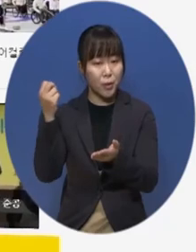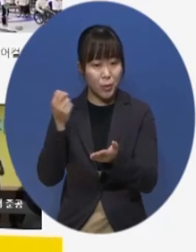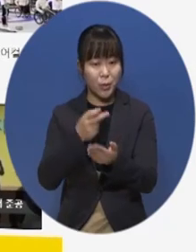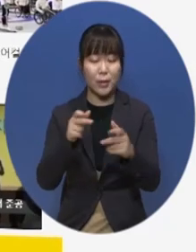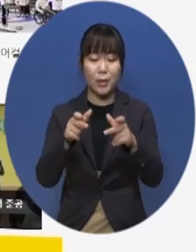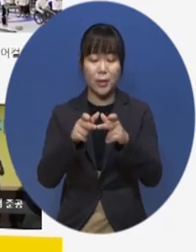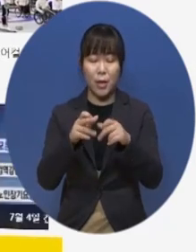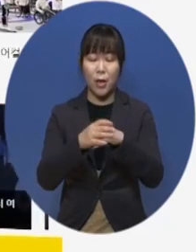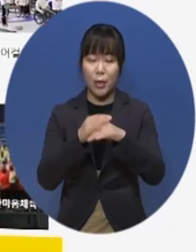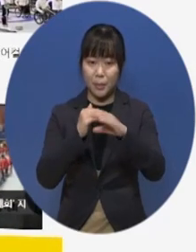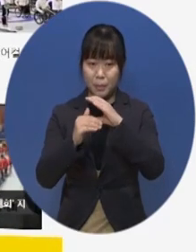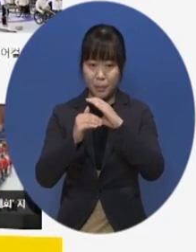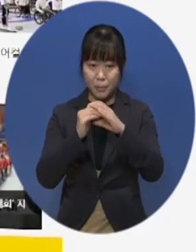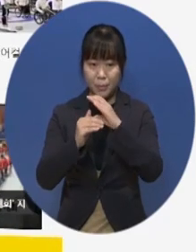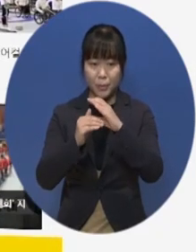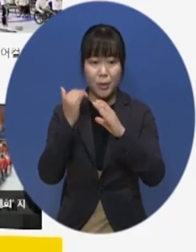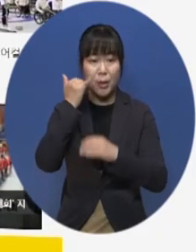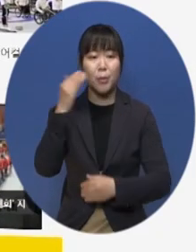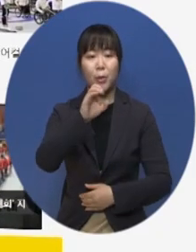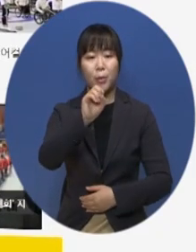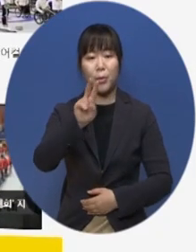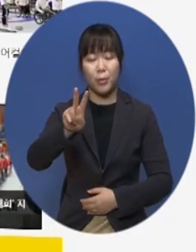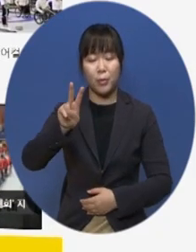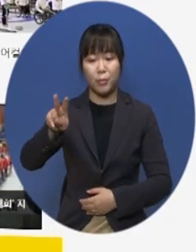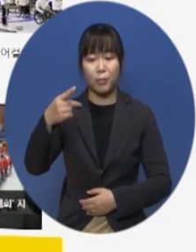홈페이지 또는 전자우편,